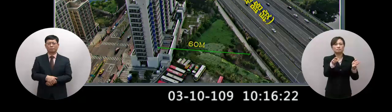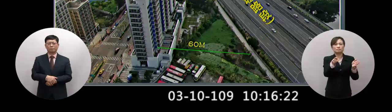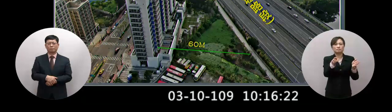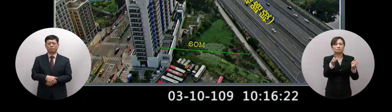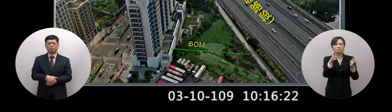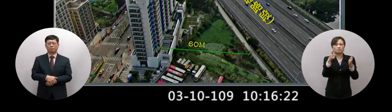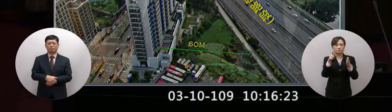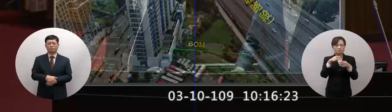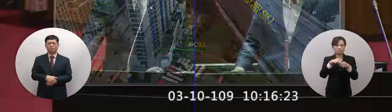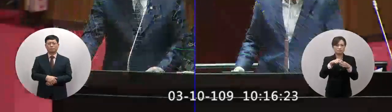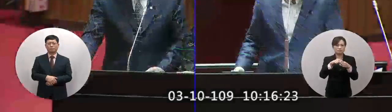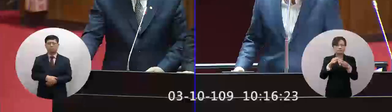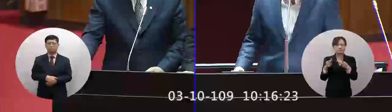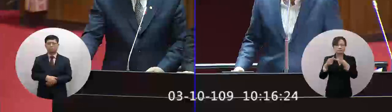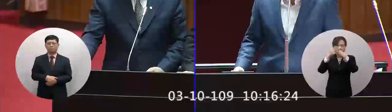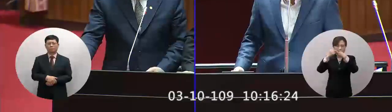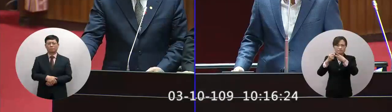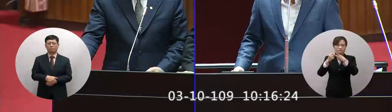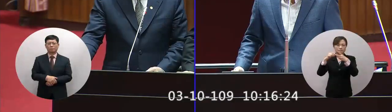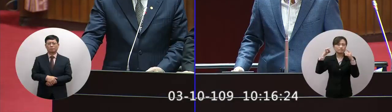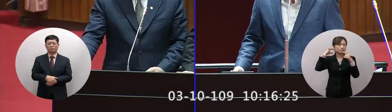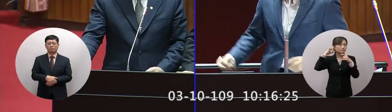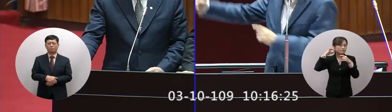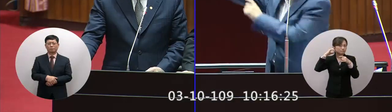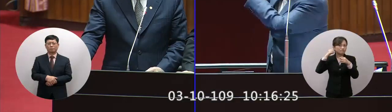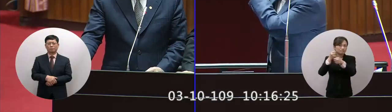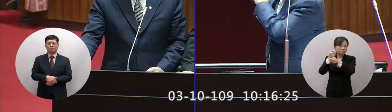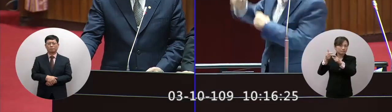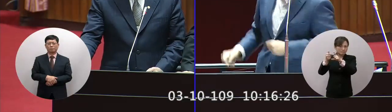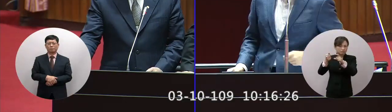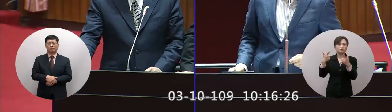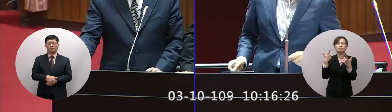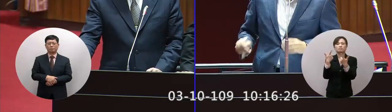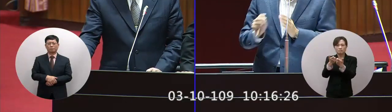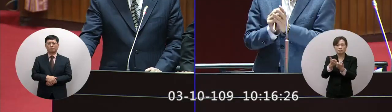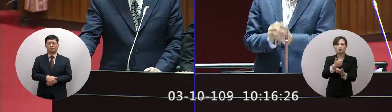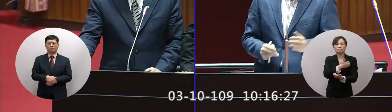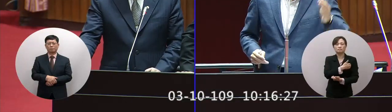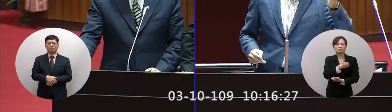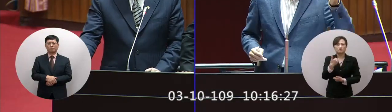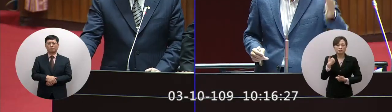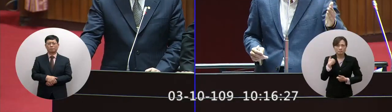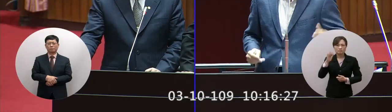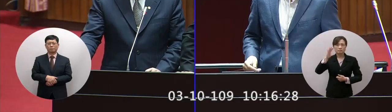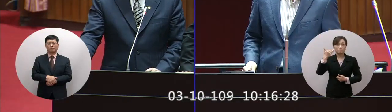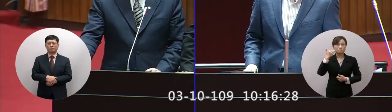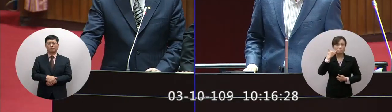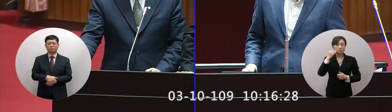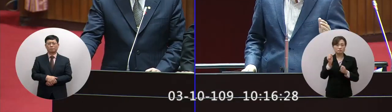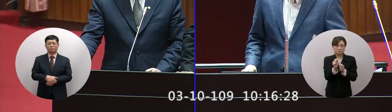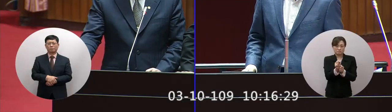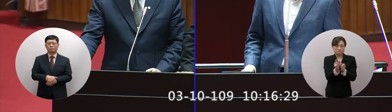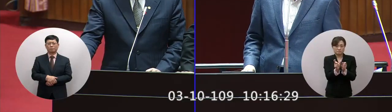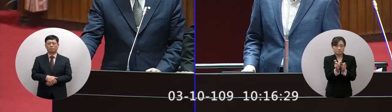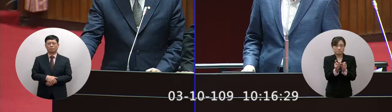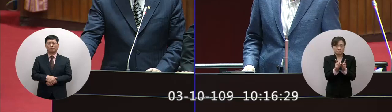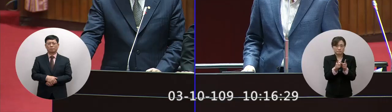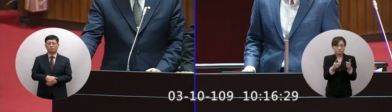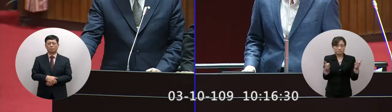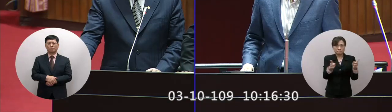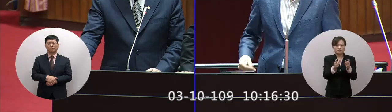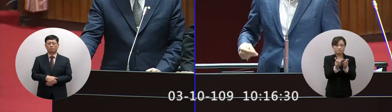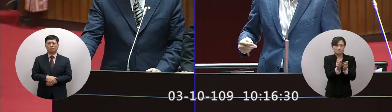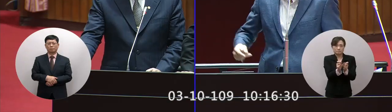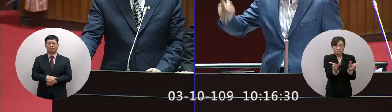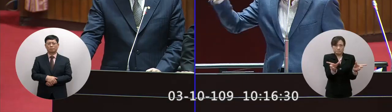才适用第二类噪音管制区。如果你是距离这么近，不好意思，胜利卡虽算你倒霉，